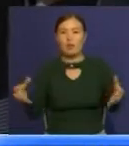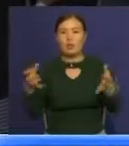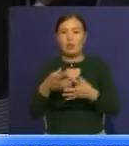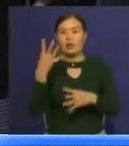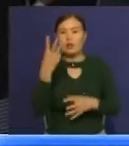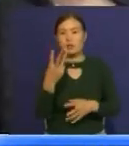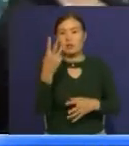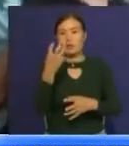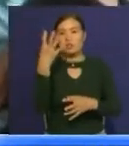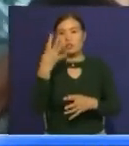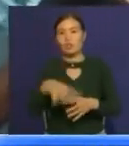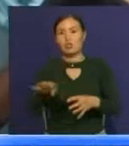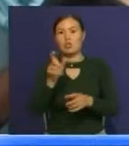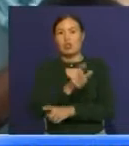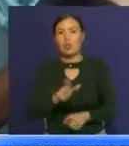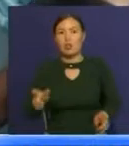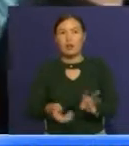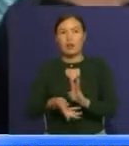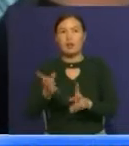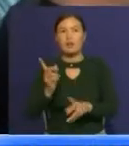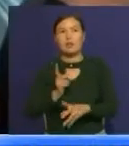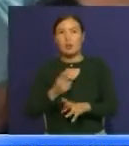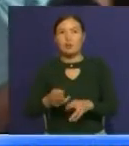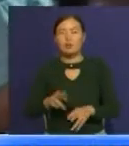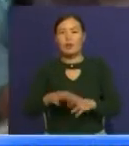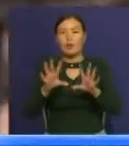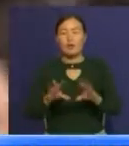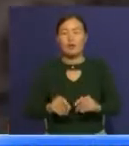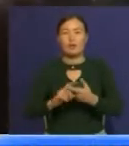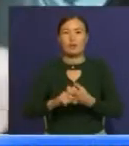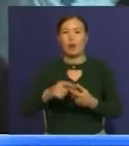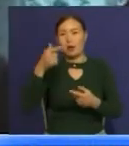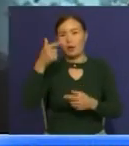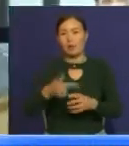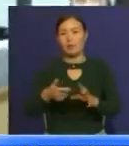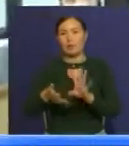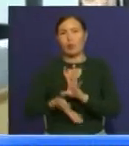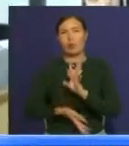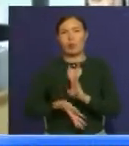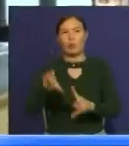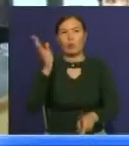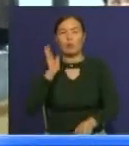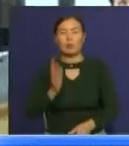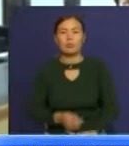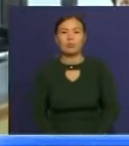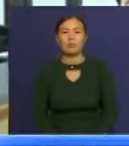300-400 человек, идут сбои программной системы. Вследствие чего и возникают громадные очереди.